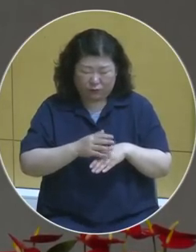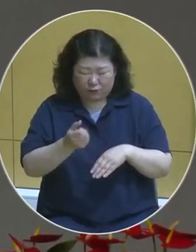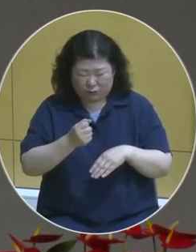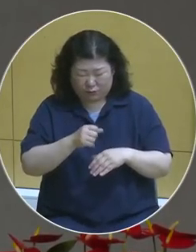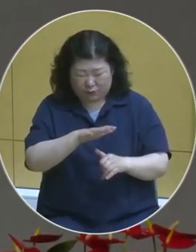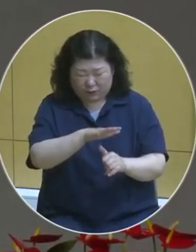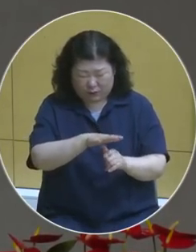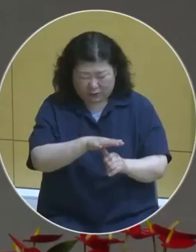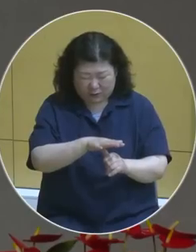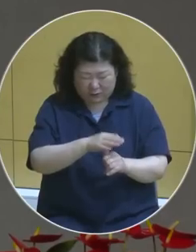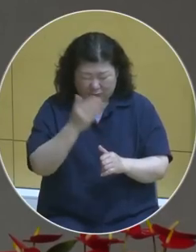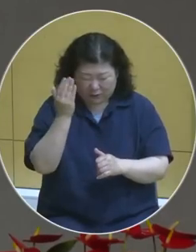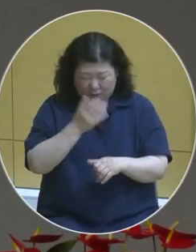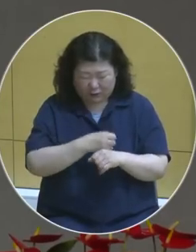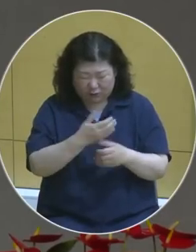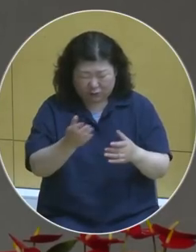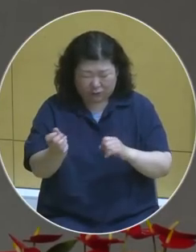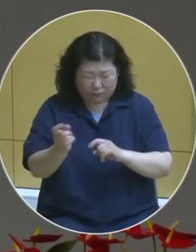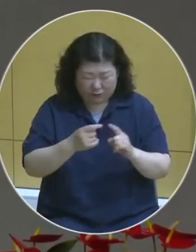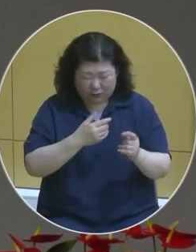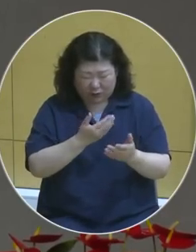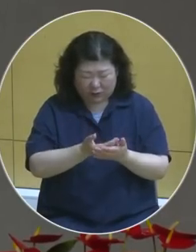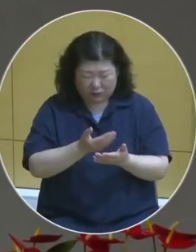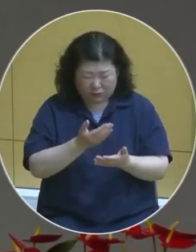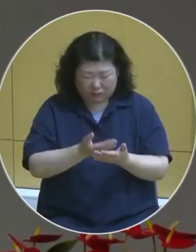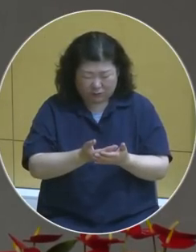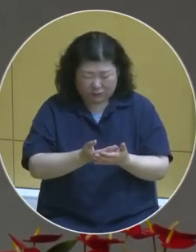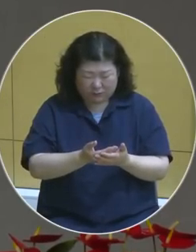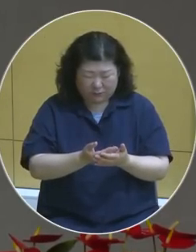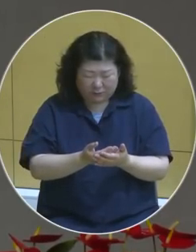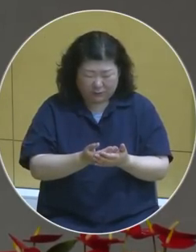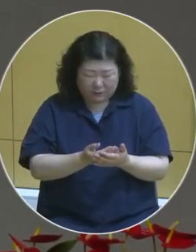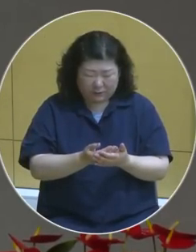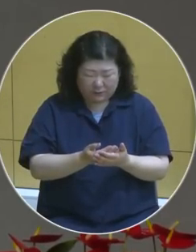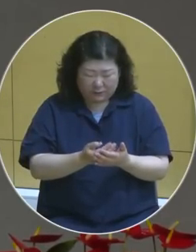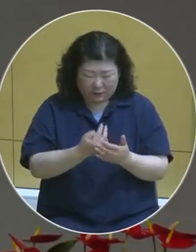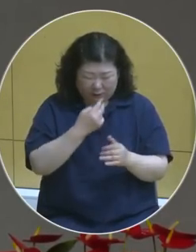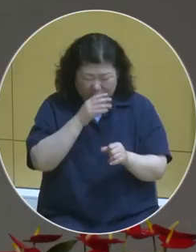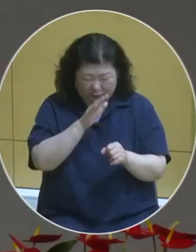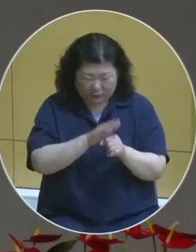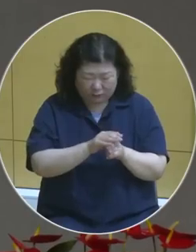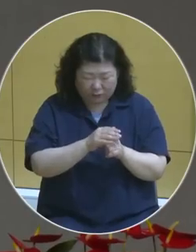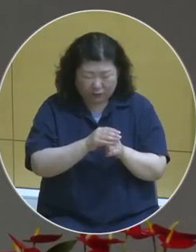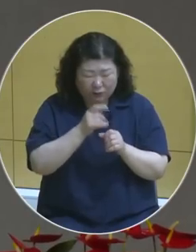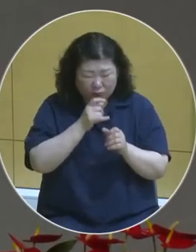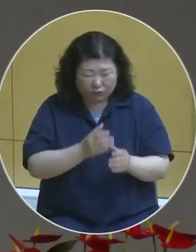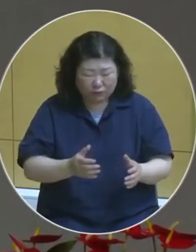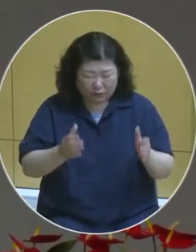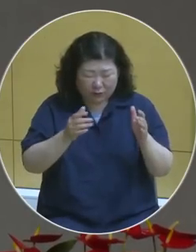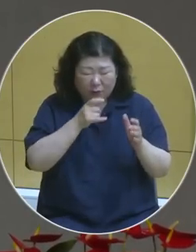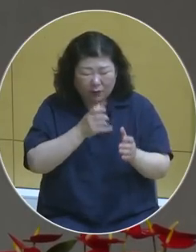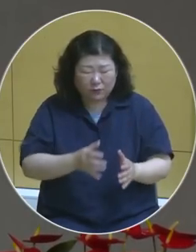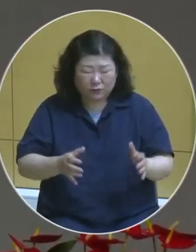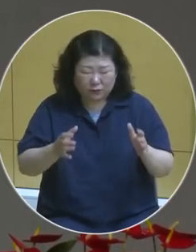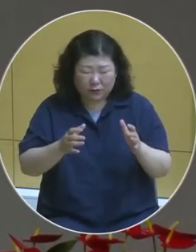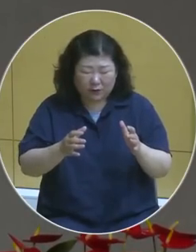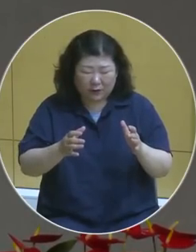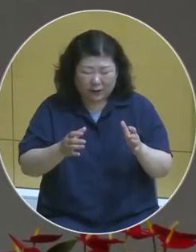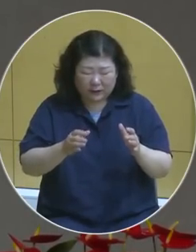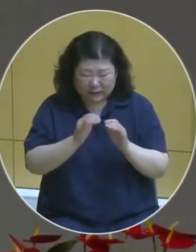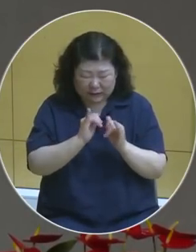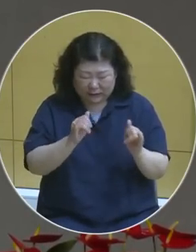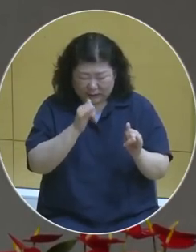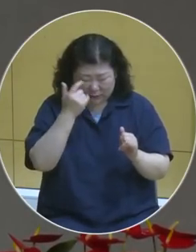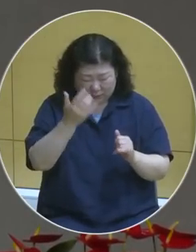주시고 회복되는 역사가 있게 하여 주시옵소서. 기가 막힐 웅덩이와 수렁과 같은 어려움 중에 있습니까?